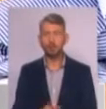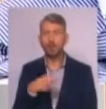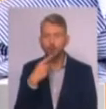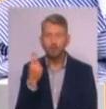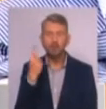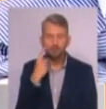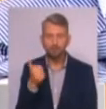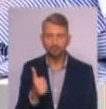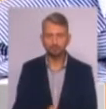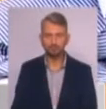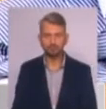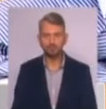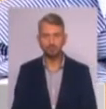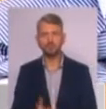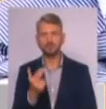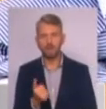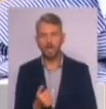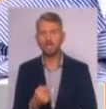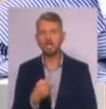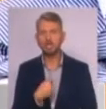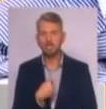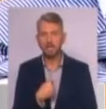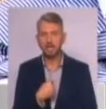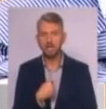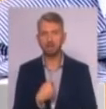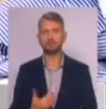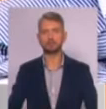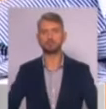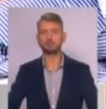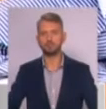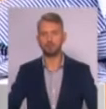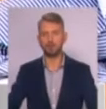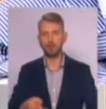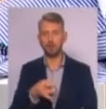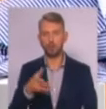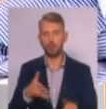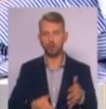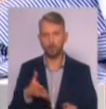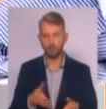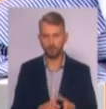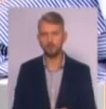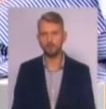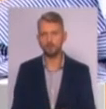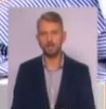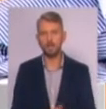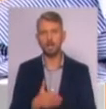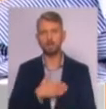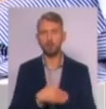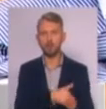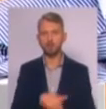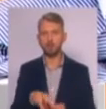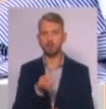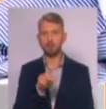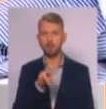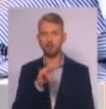чуємо вас в ефірі. Так, я мешканка району Оболонь. Угу. Моя адреса